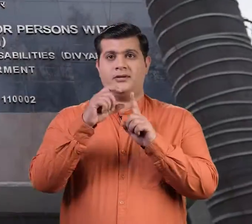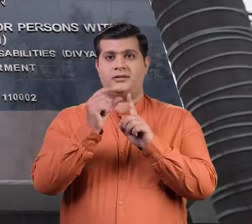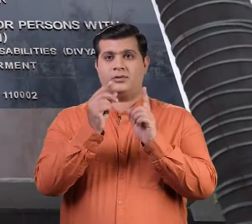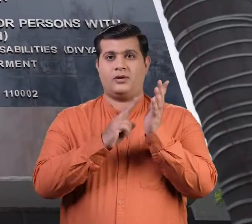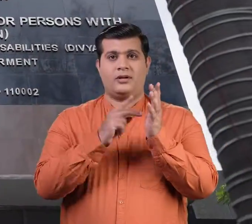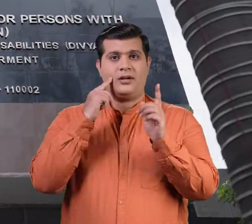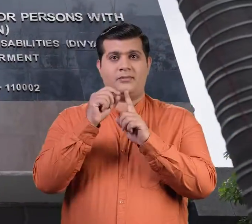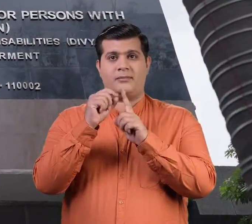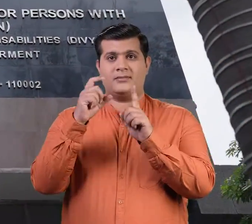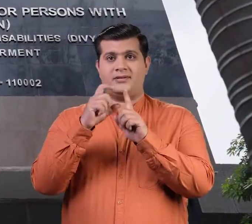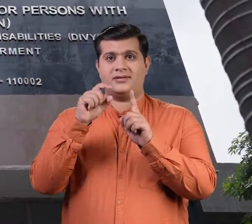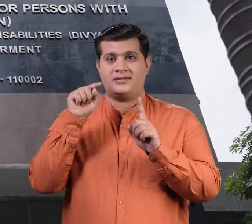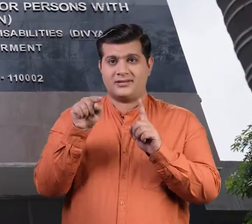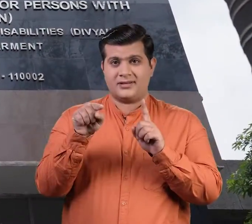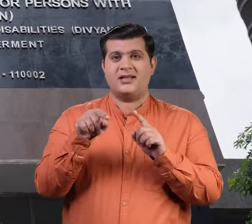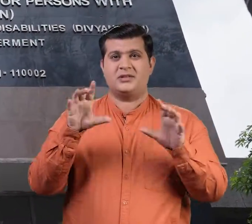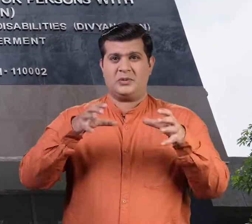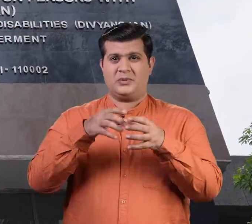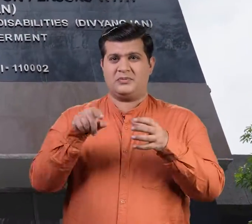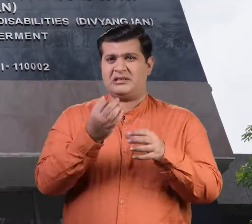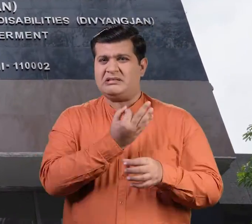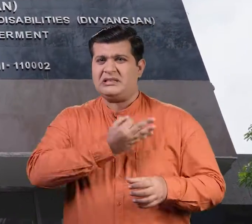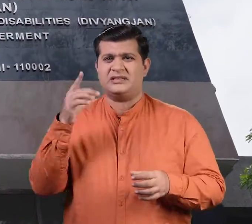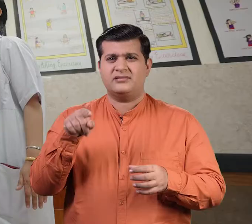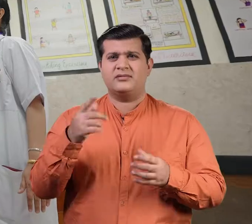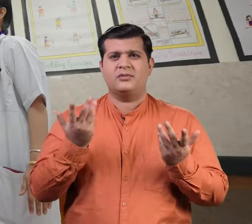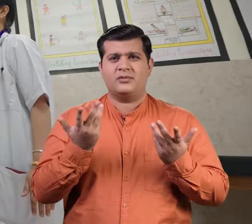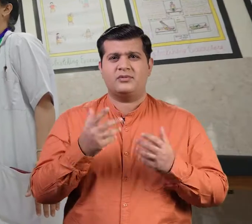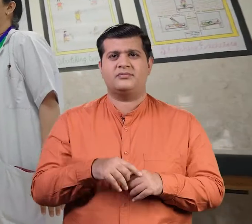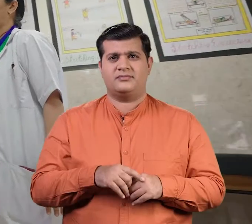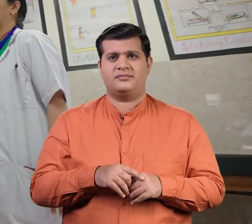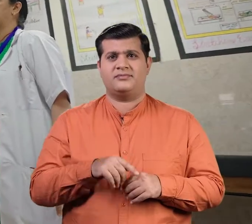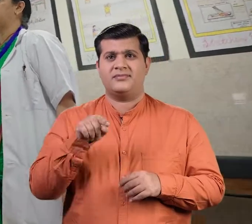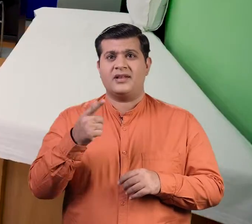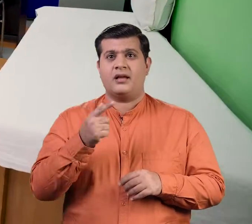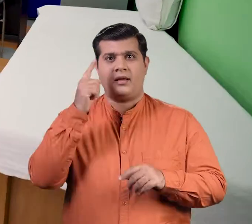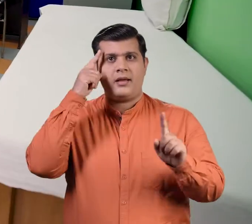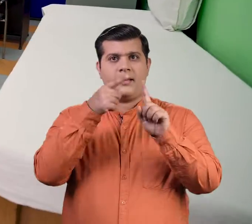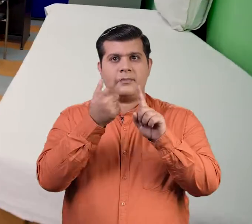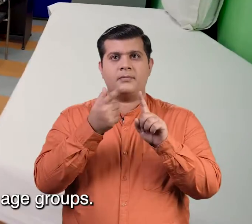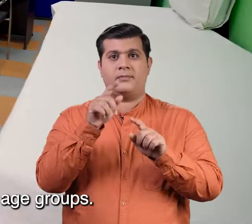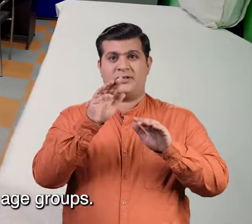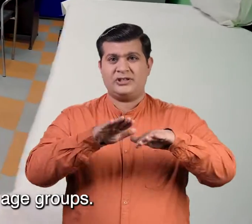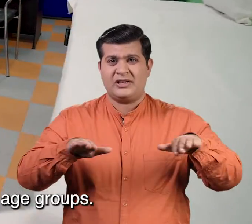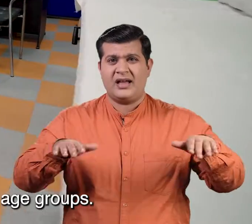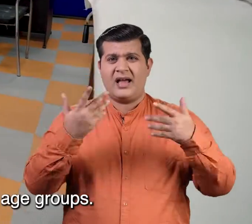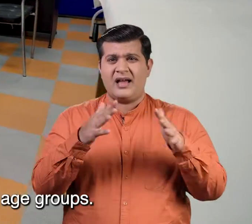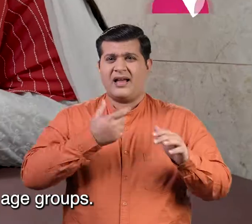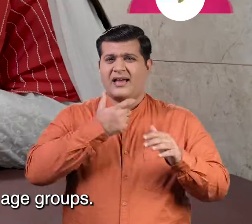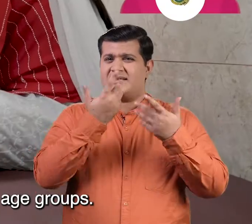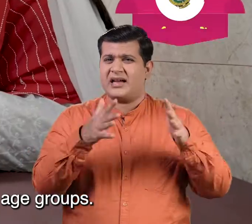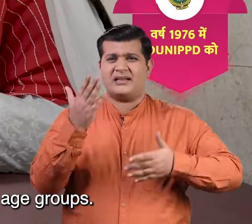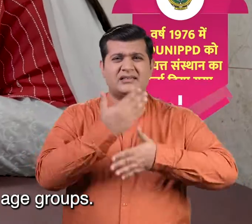पंडित दीनदयाल उपाध्याय नेशनल इंस्टीट्यूट फॉर पर्सन्स विद डिसेबिलिटीज एक उत्कृष्ट संस्थान है जिसका उद्देश्य सभी आयु वर्ग